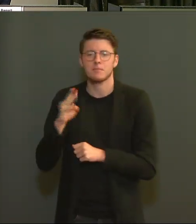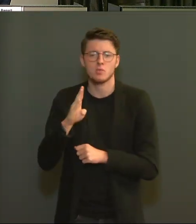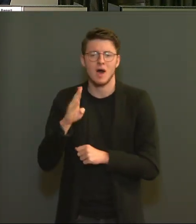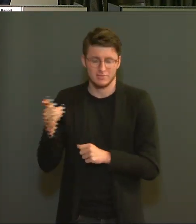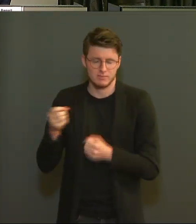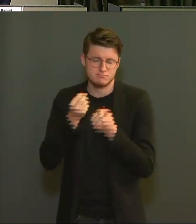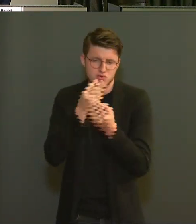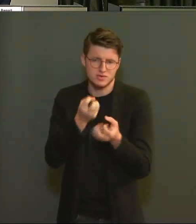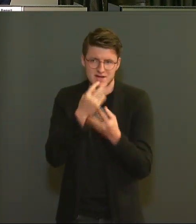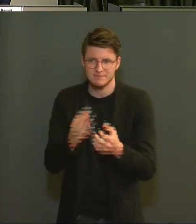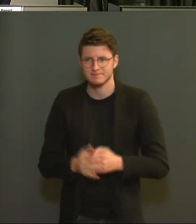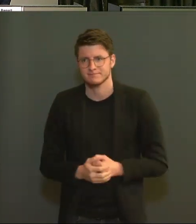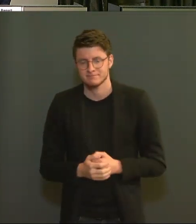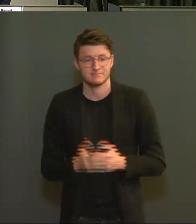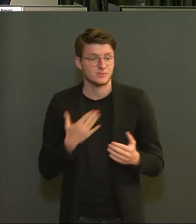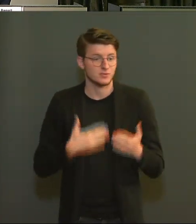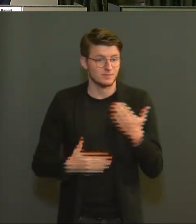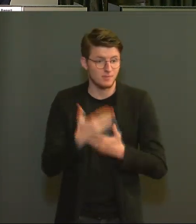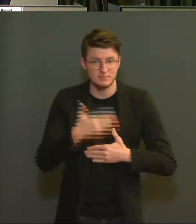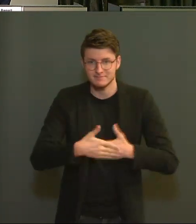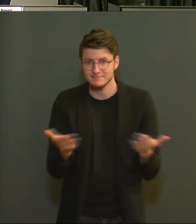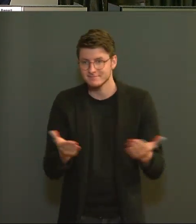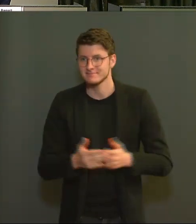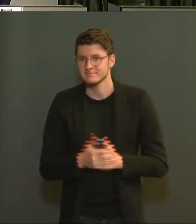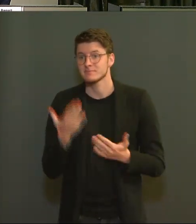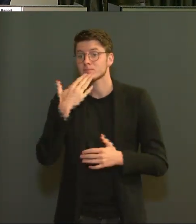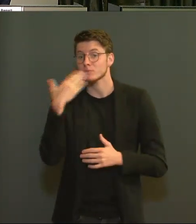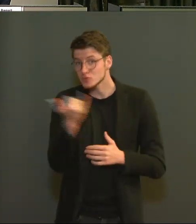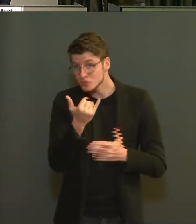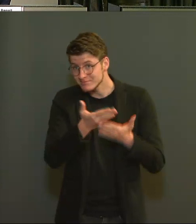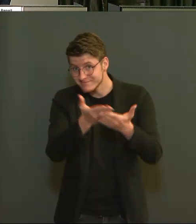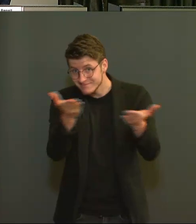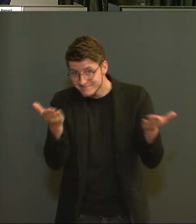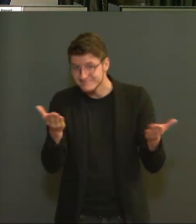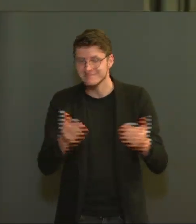Goedemorgen, Alain. Bonjour à toutes et à tous.